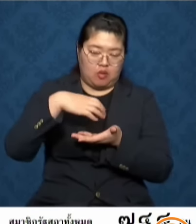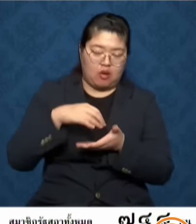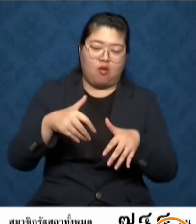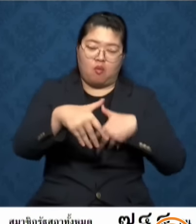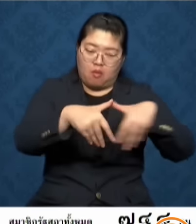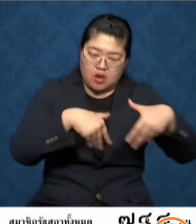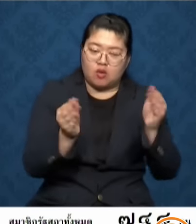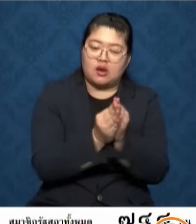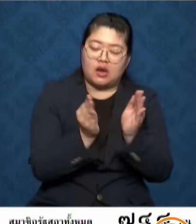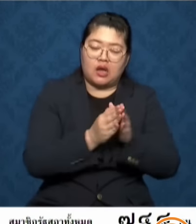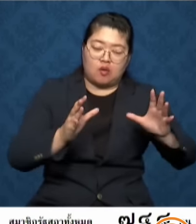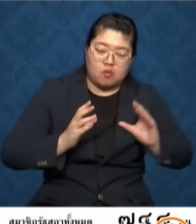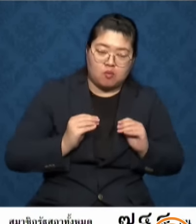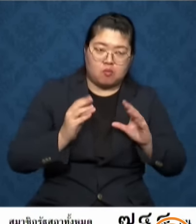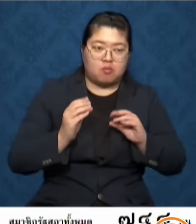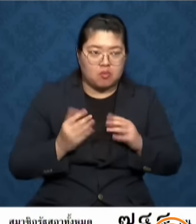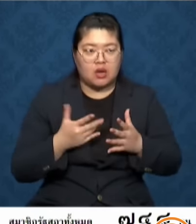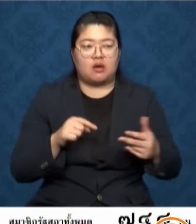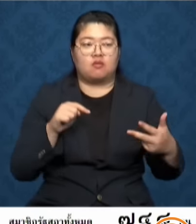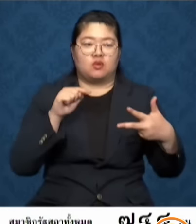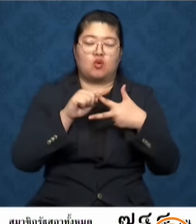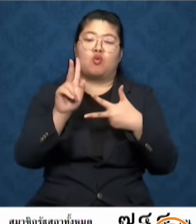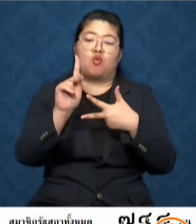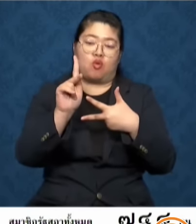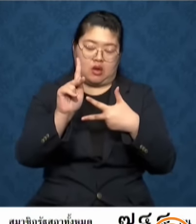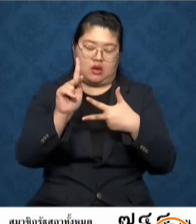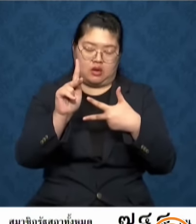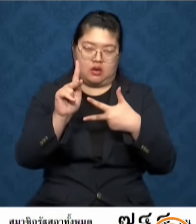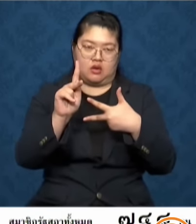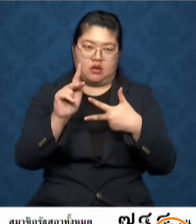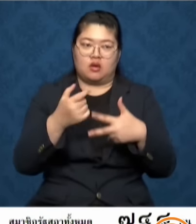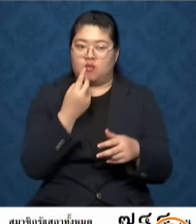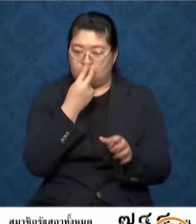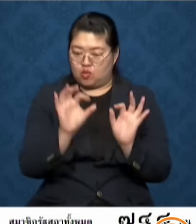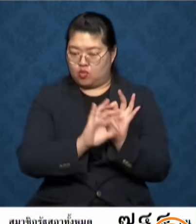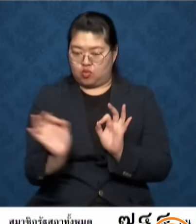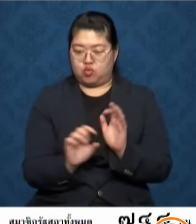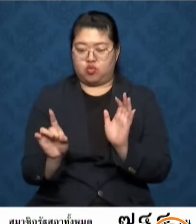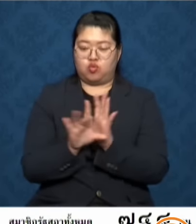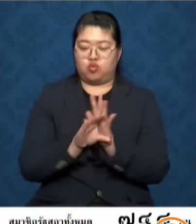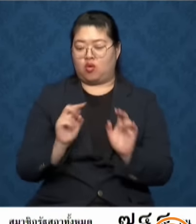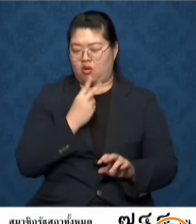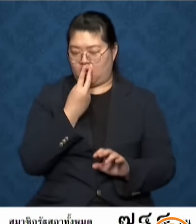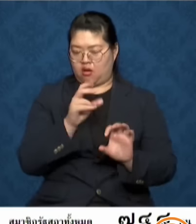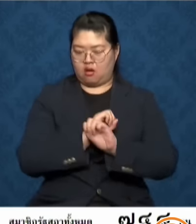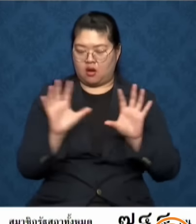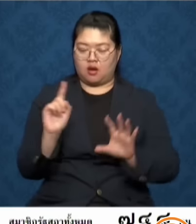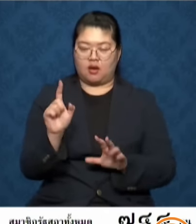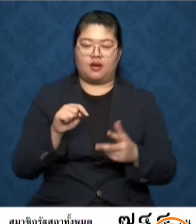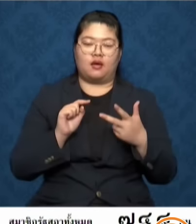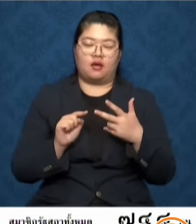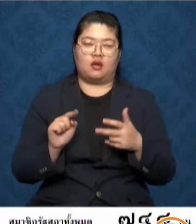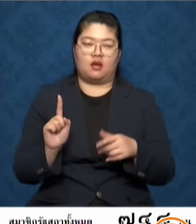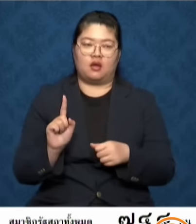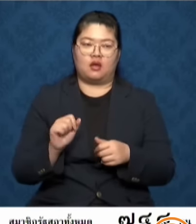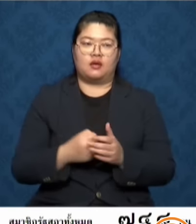ชชนลปชามติซึคปชามติขอไข่ทเราพูดถงนนเองหอถเราไปดวกษสทายครกเขีวไชดเจนเช่นกันวประชามาติทเรากำล